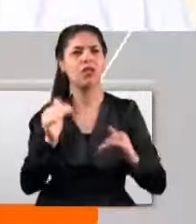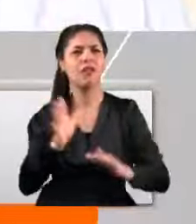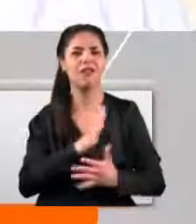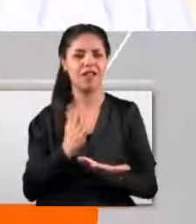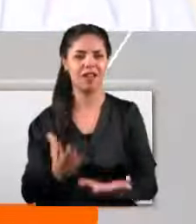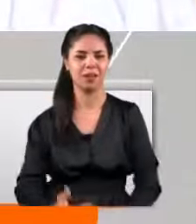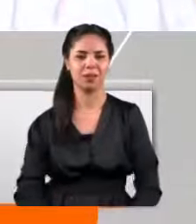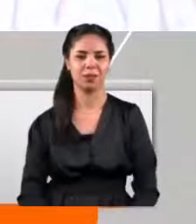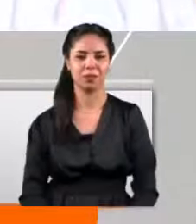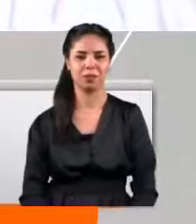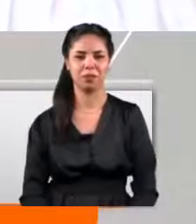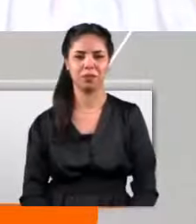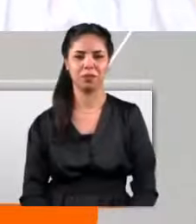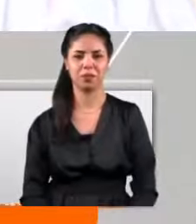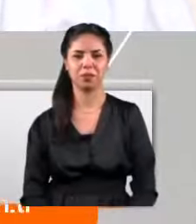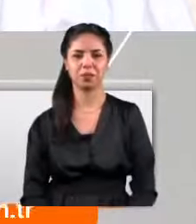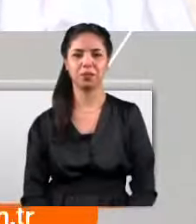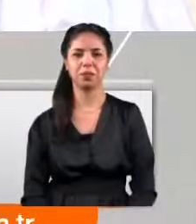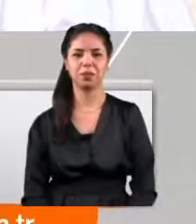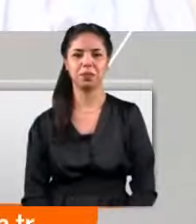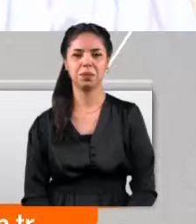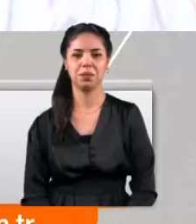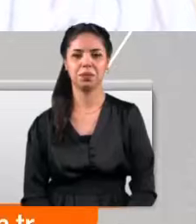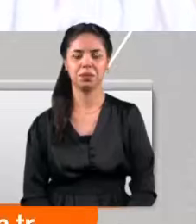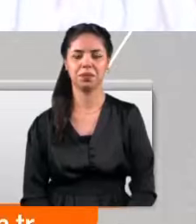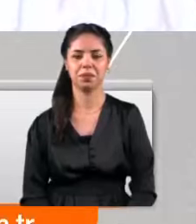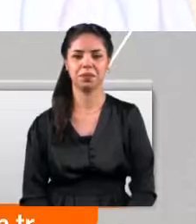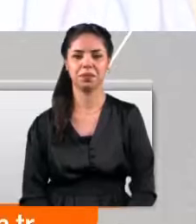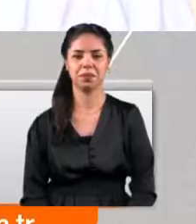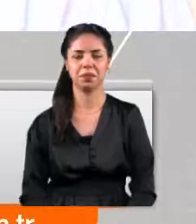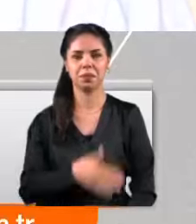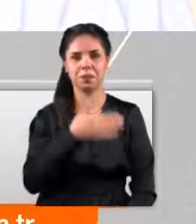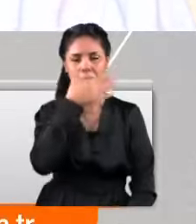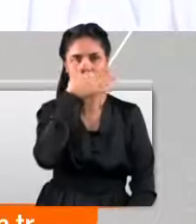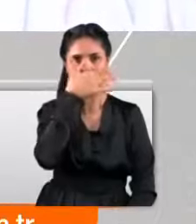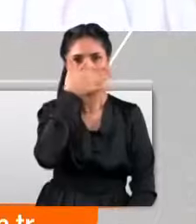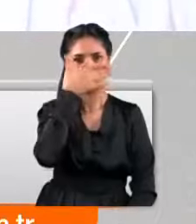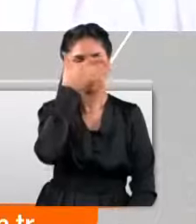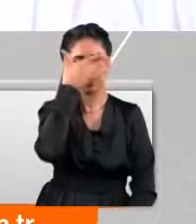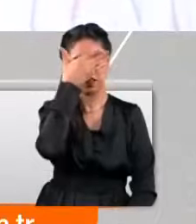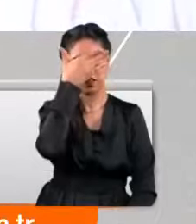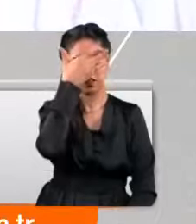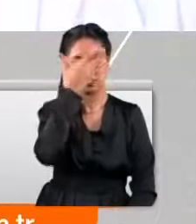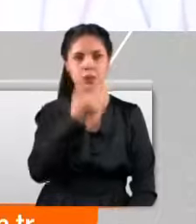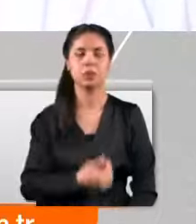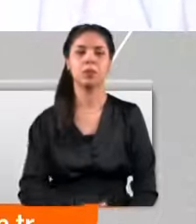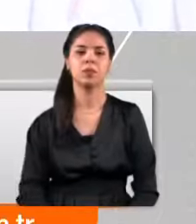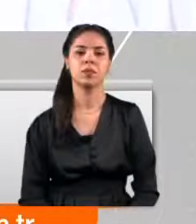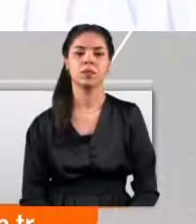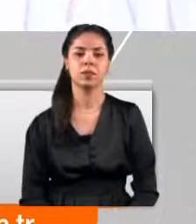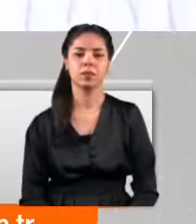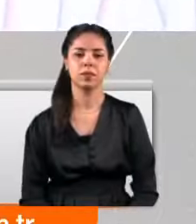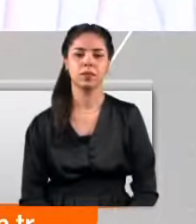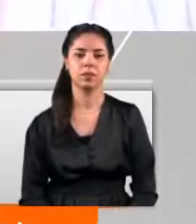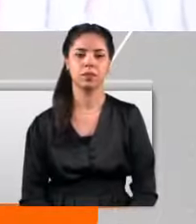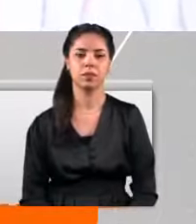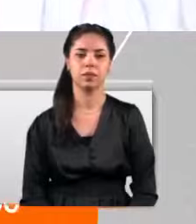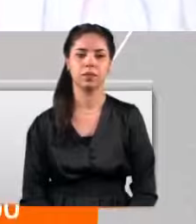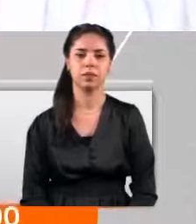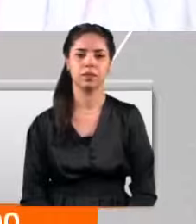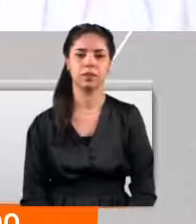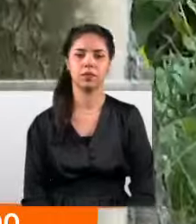Oda kahvaltı şeklinde veriyoruz. Normal odalarımız 1800 lira. Family odalarımız var. Onu 2400 liraya sunuyoruz. Bungalovları 3000